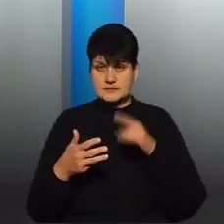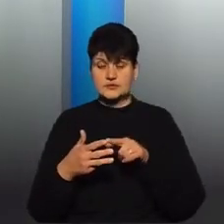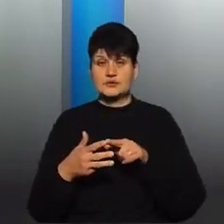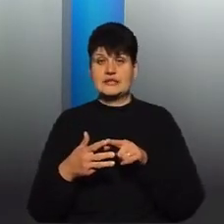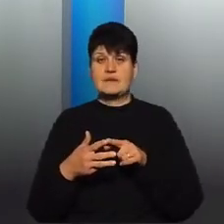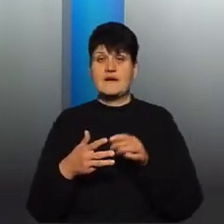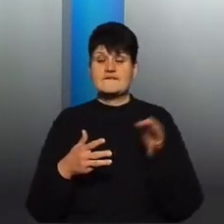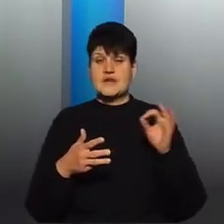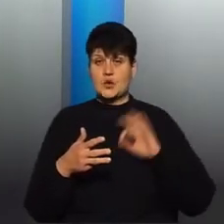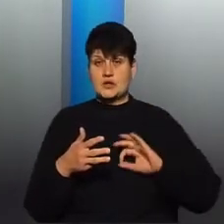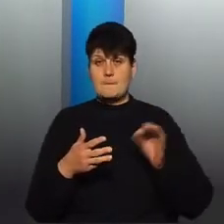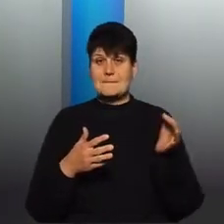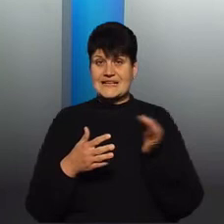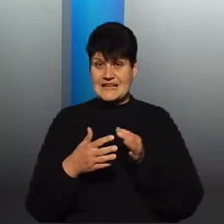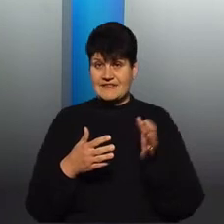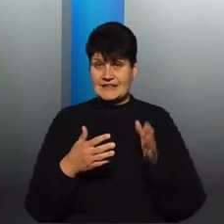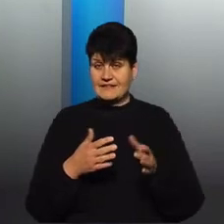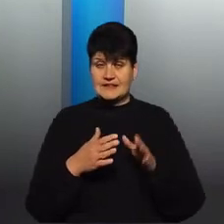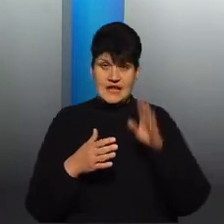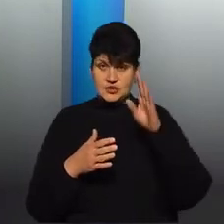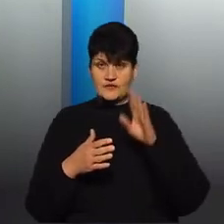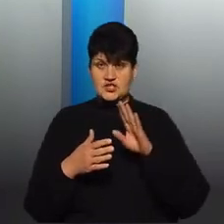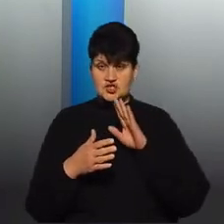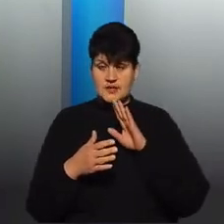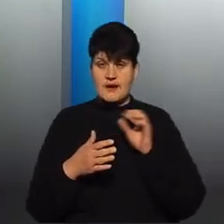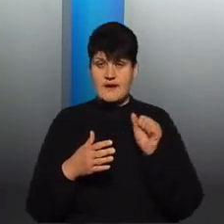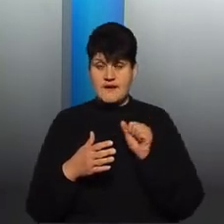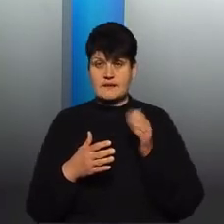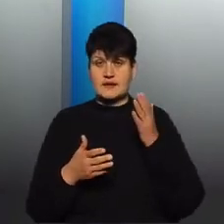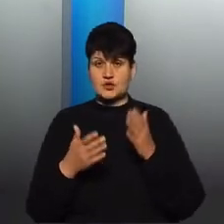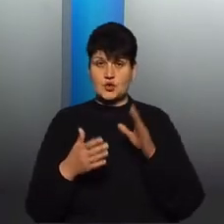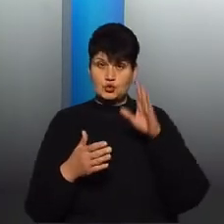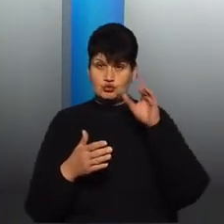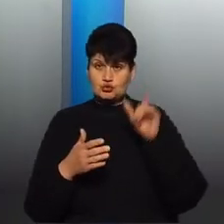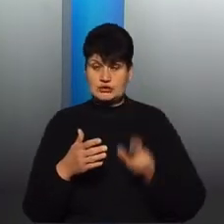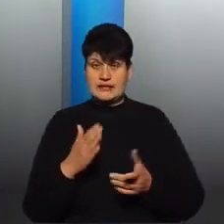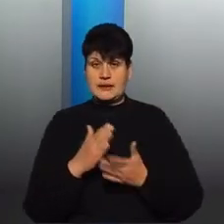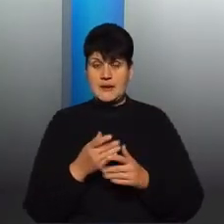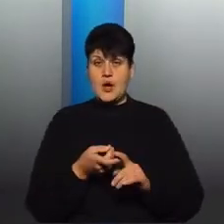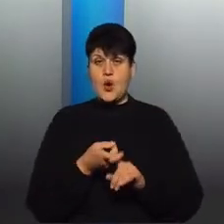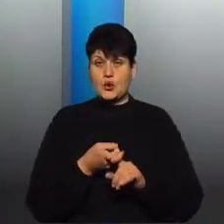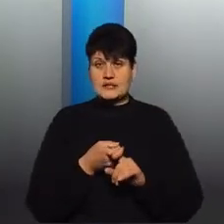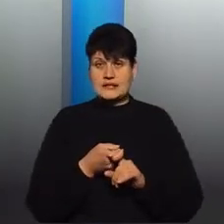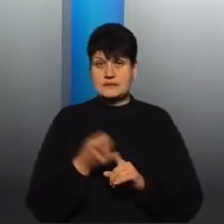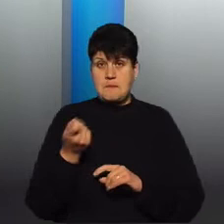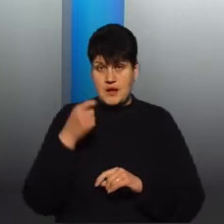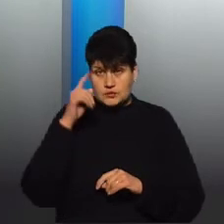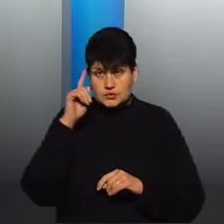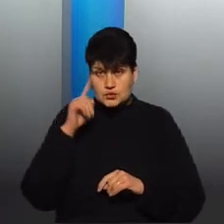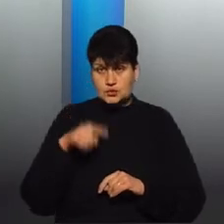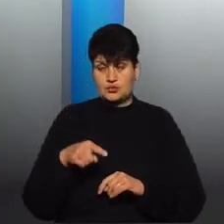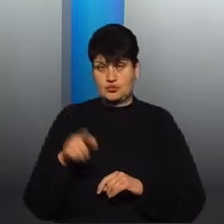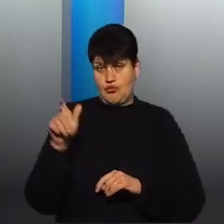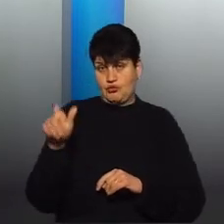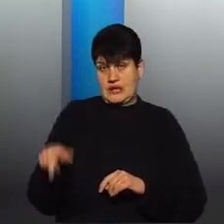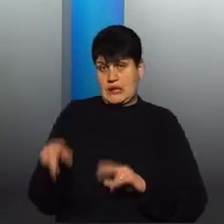презерватив не чоловік-жінка, а якщо людина має контакт статевий з маловідомою людиною, або вона не знає, який у